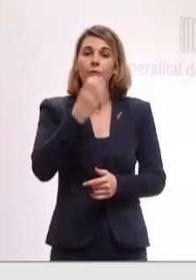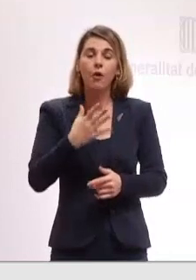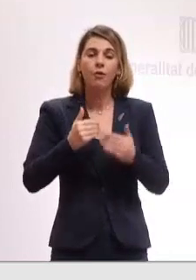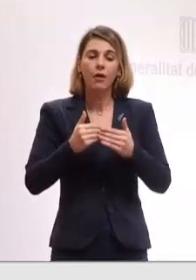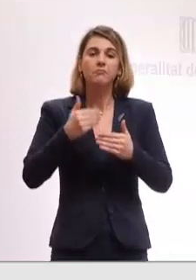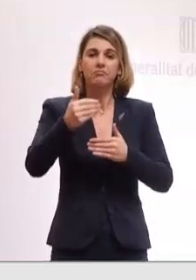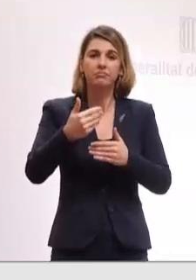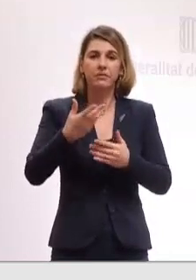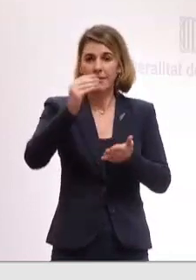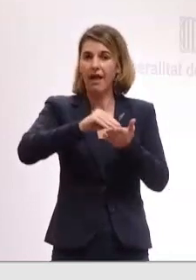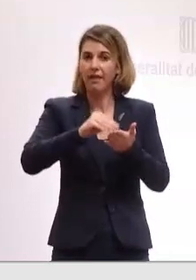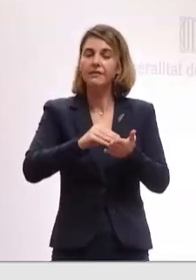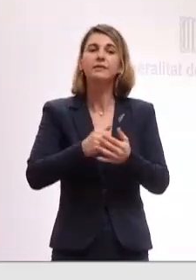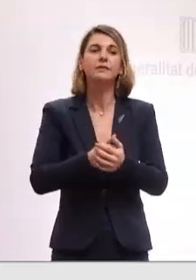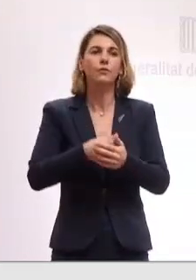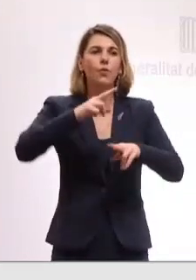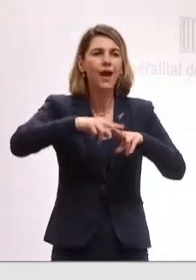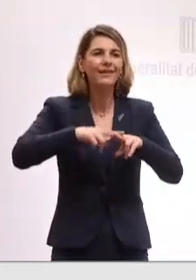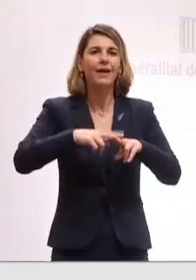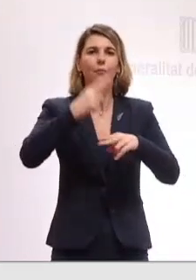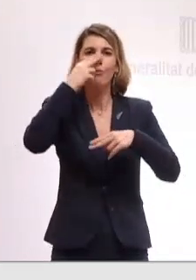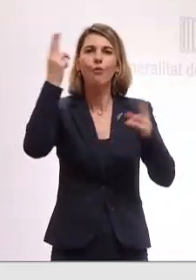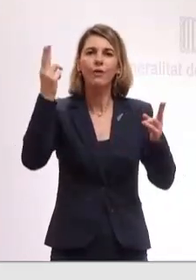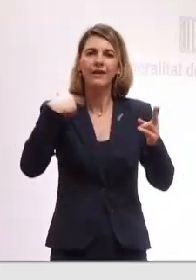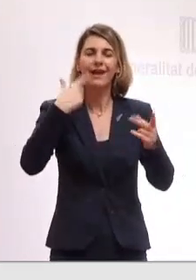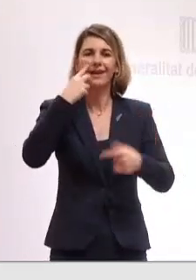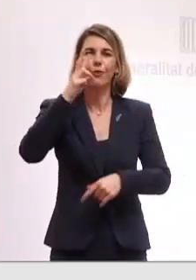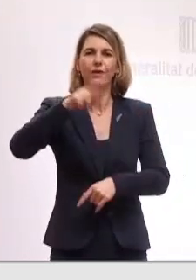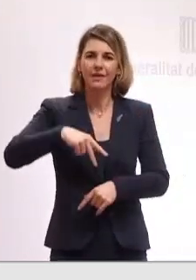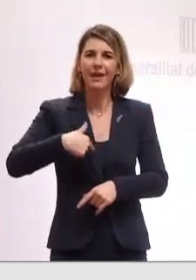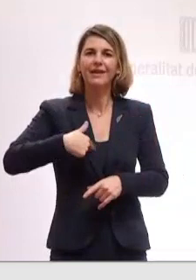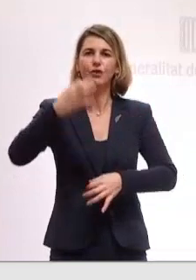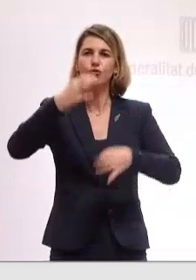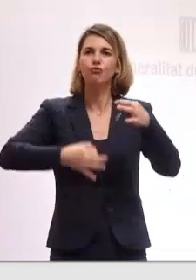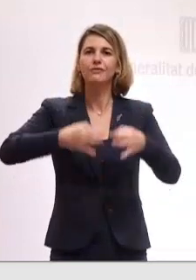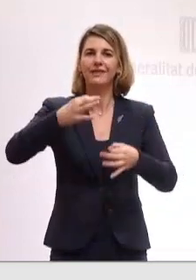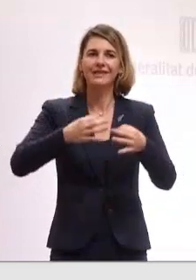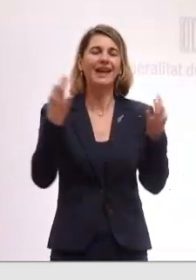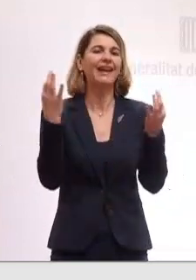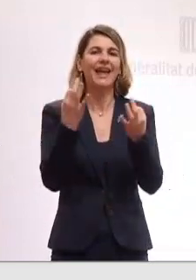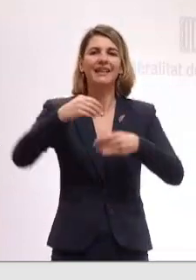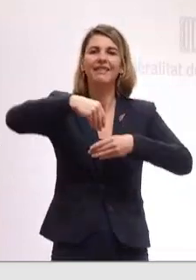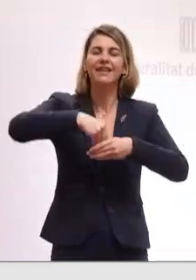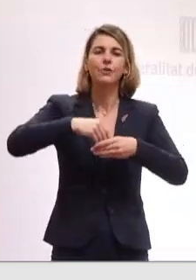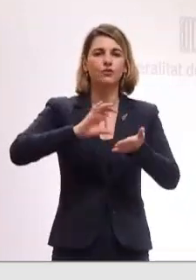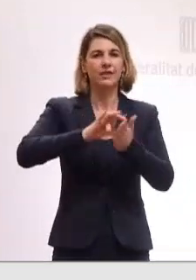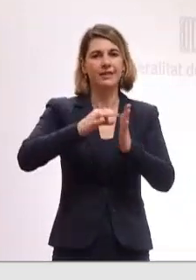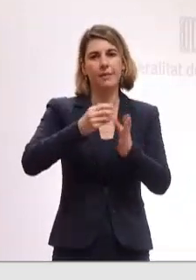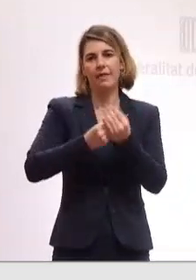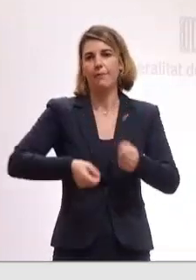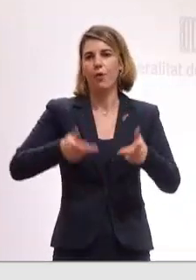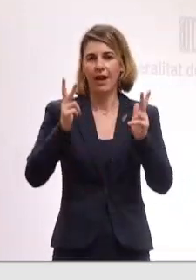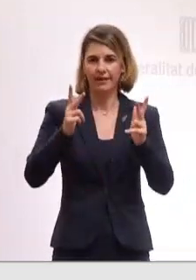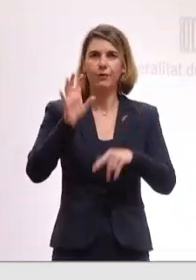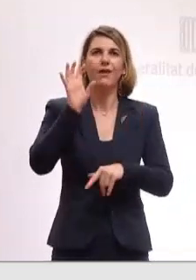faci un acte públic de reconeixement del que és la justícia en un sistema democràtic, en un